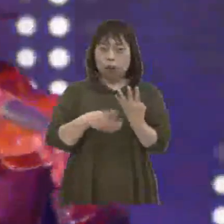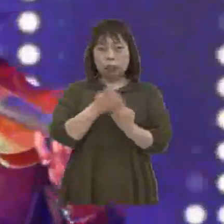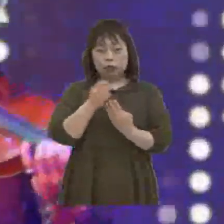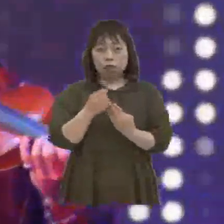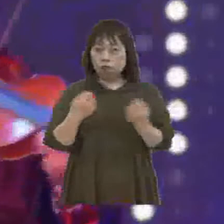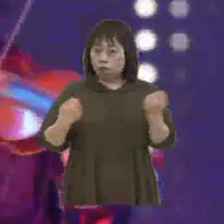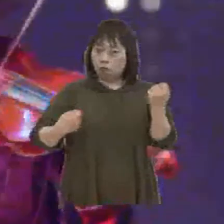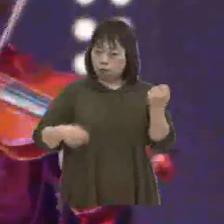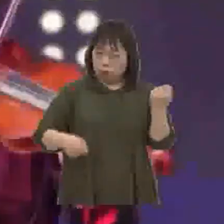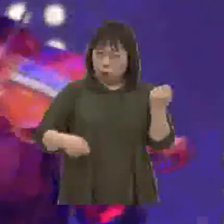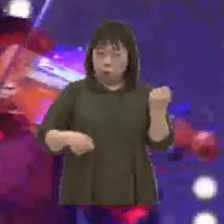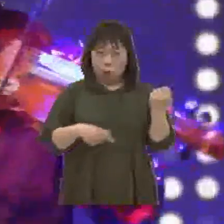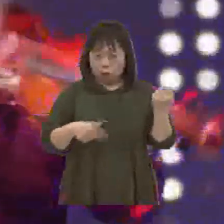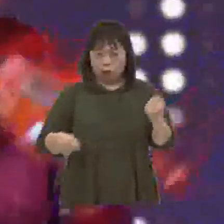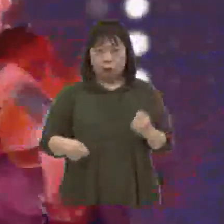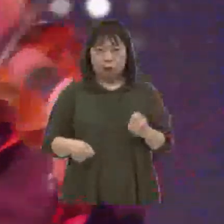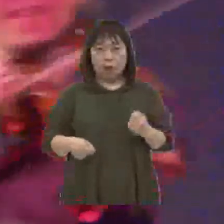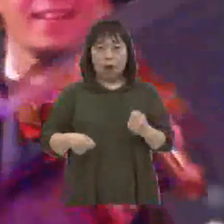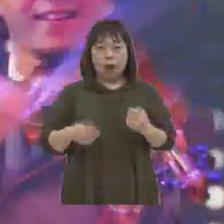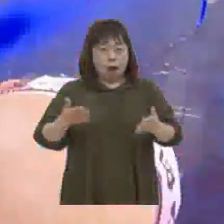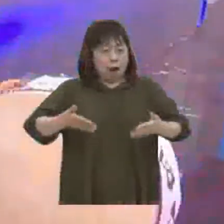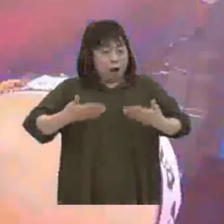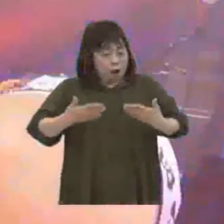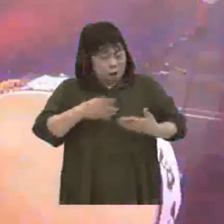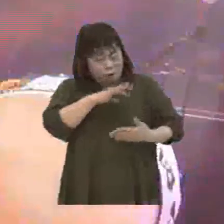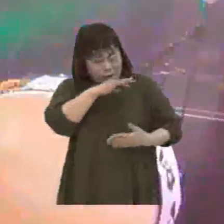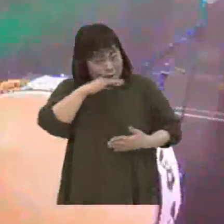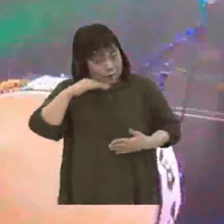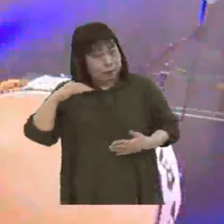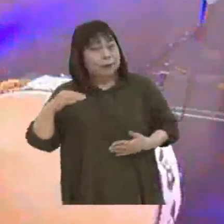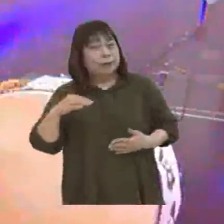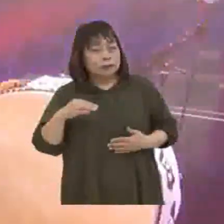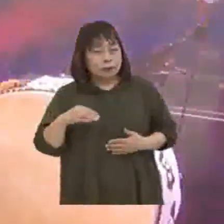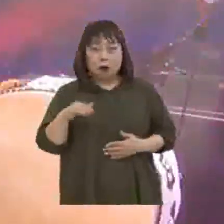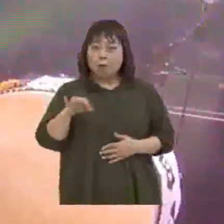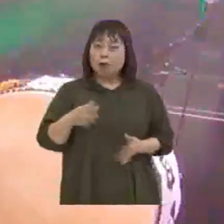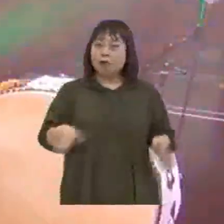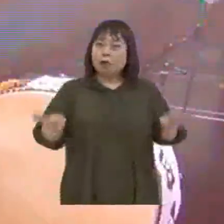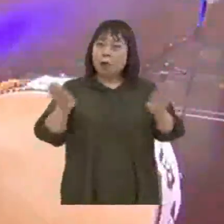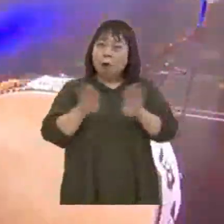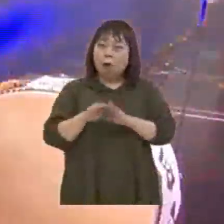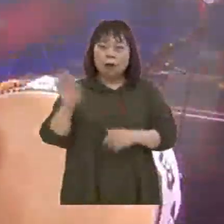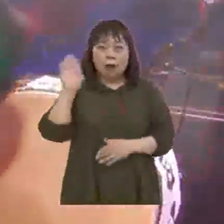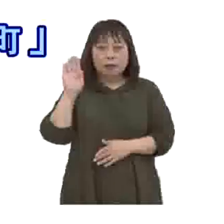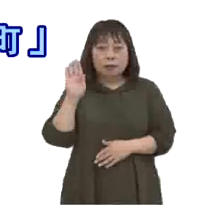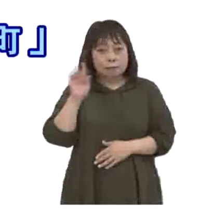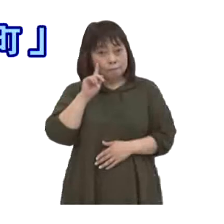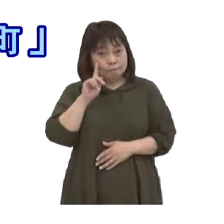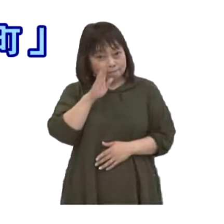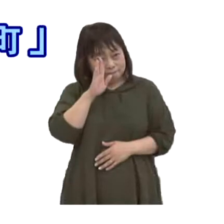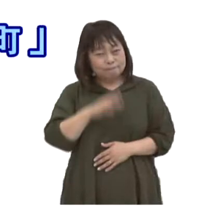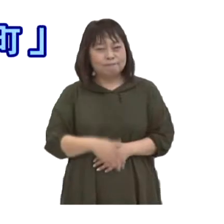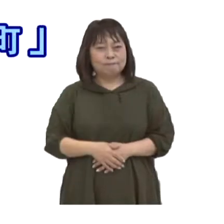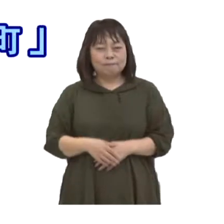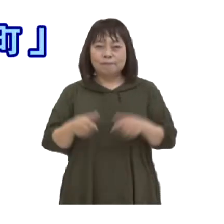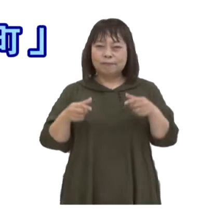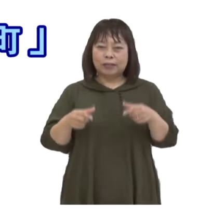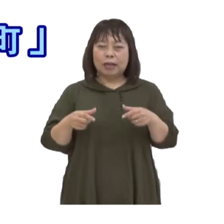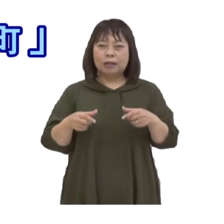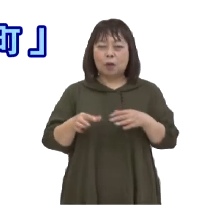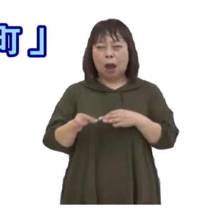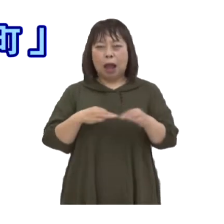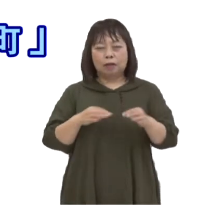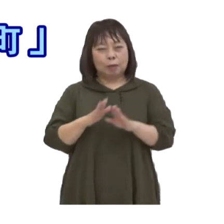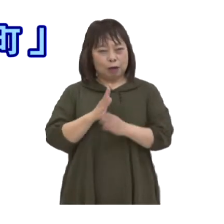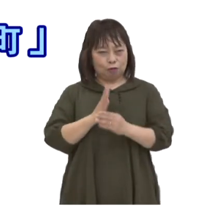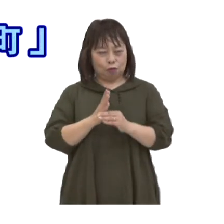よ、その熱い武器をヴェルディホールで感じてみませんか。チケットは好評発